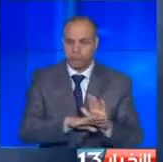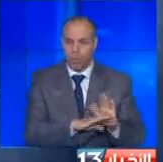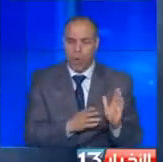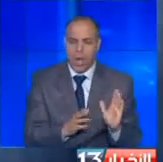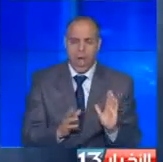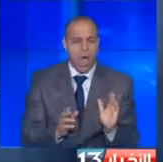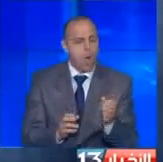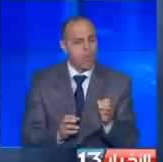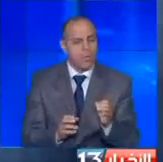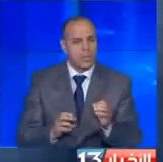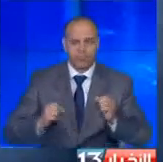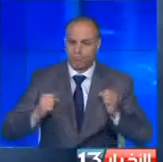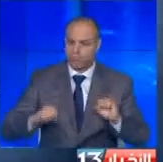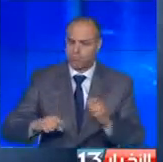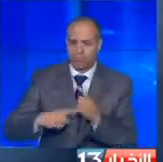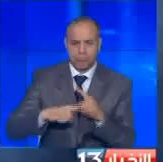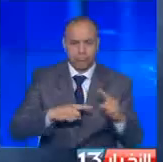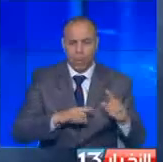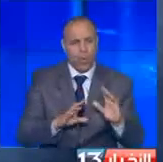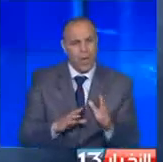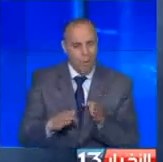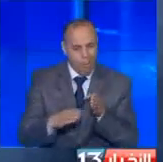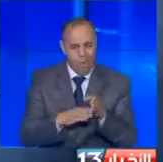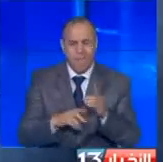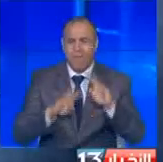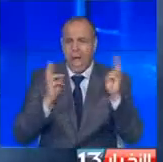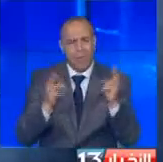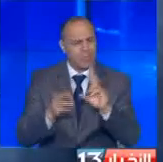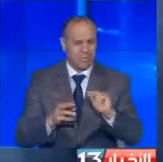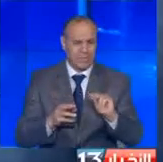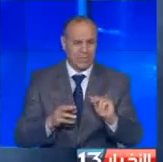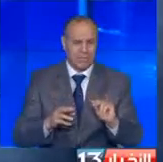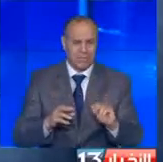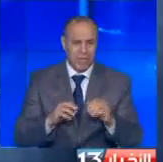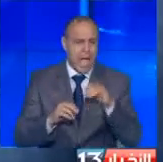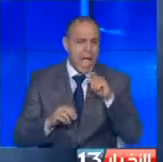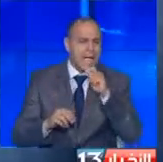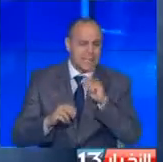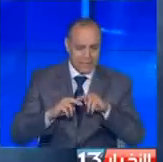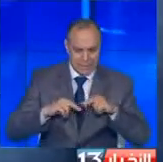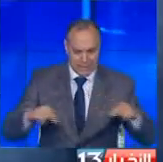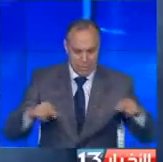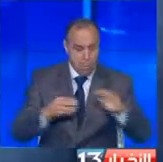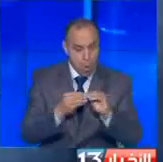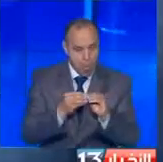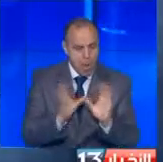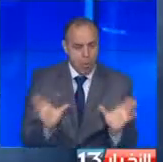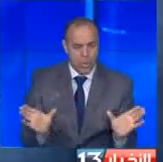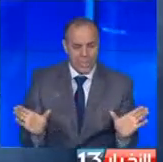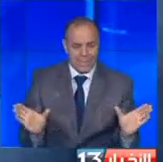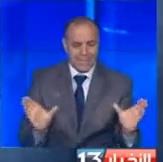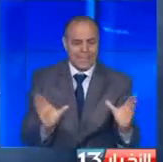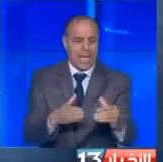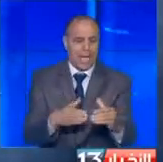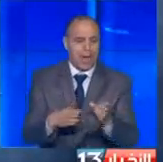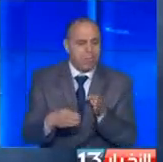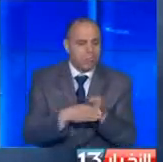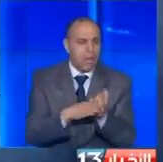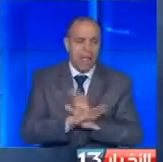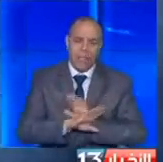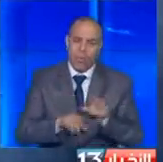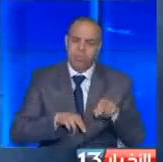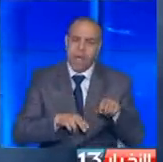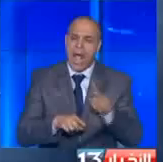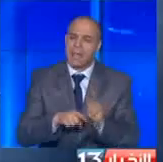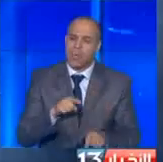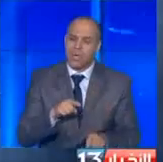بصورة أوتوماتيكية، وفي كل أنحاء العالم في أي مكان مشبوه، فهمتني، تحسبا أي شيء أي